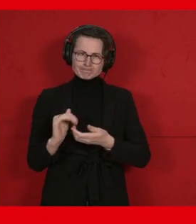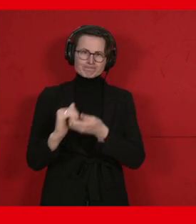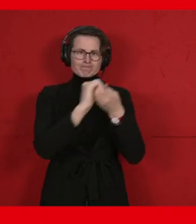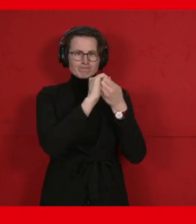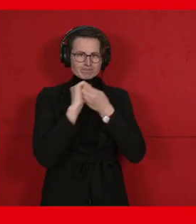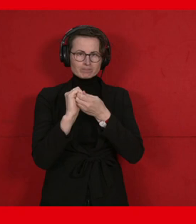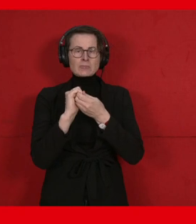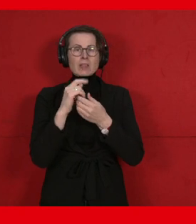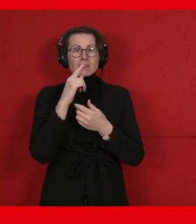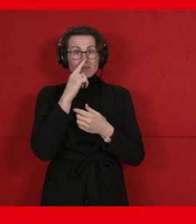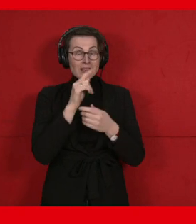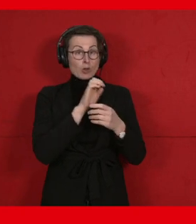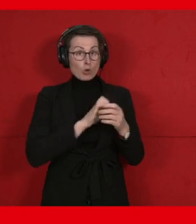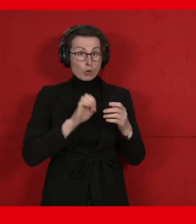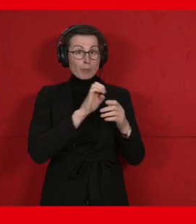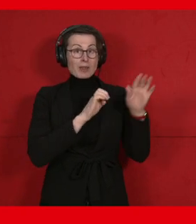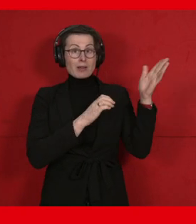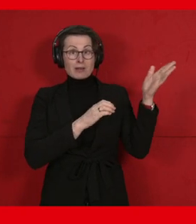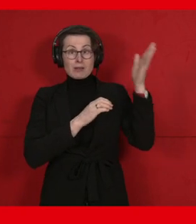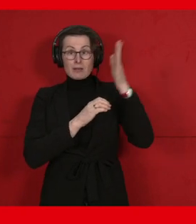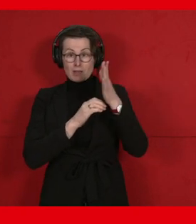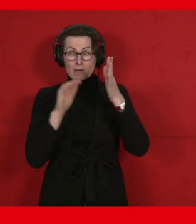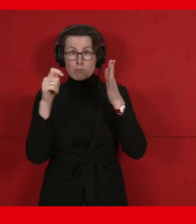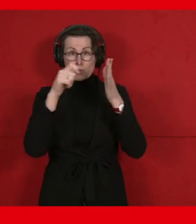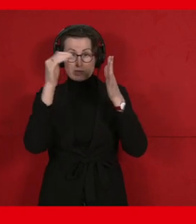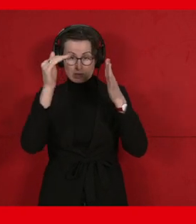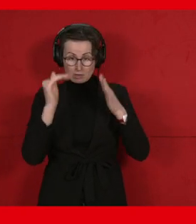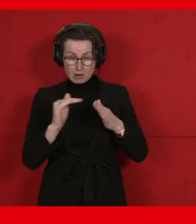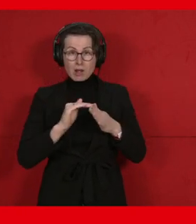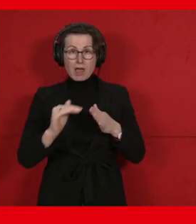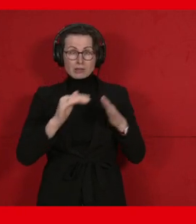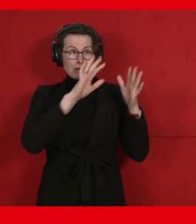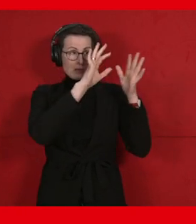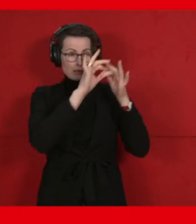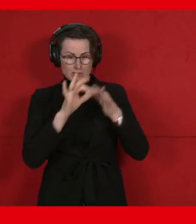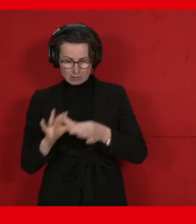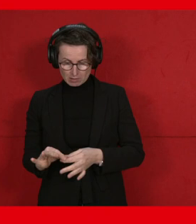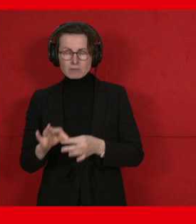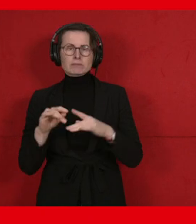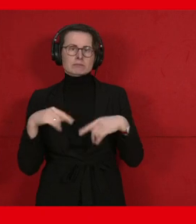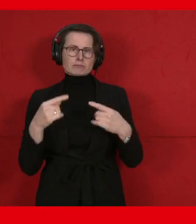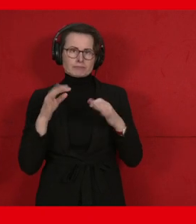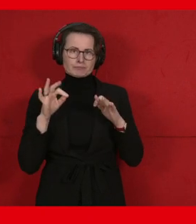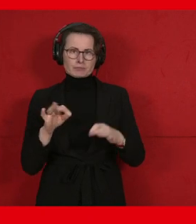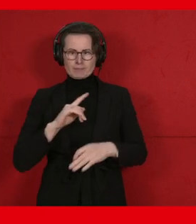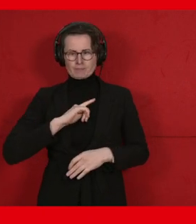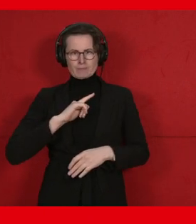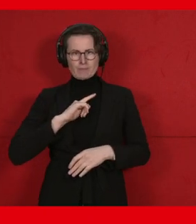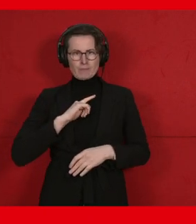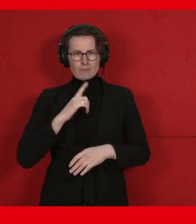wir da sozusagen von der europäischen Ebene auf die Bundesebene, auf die Landesebene kämen, dann wäre es wirklich gut. Und wir sind ja nur auch in